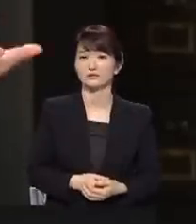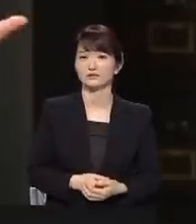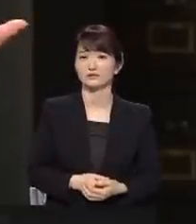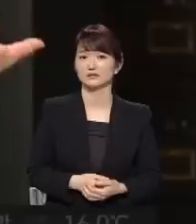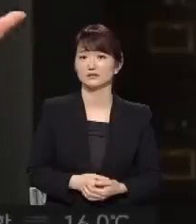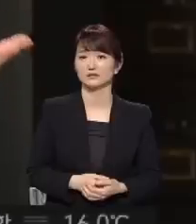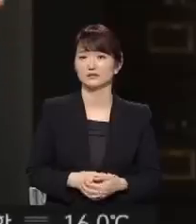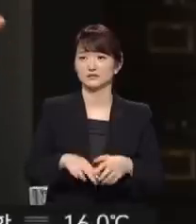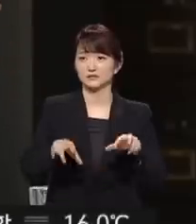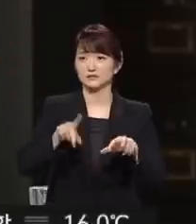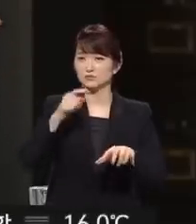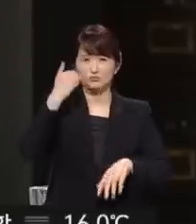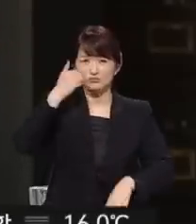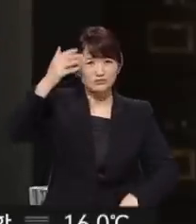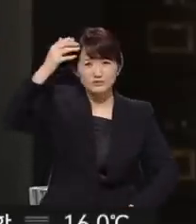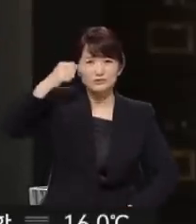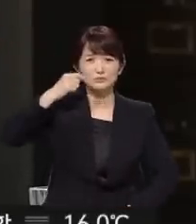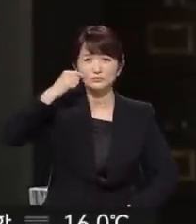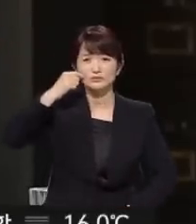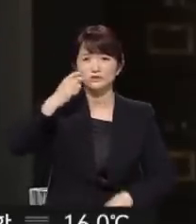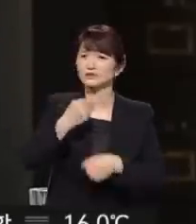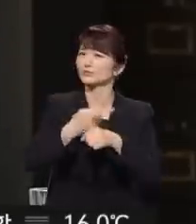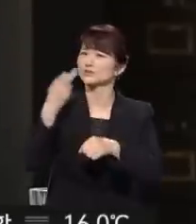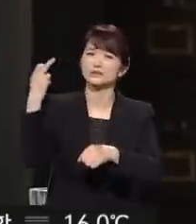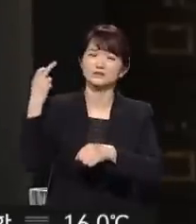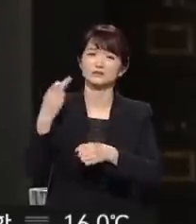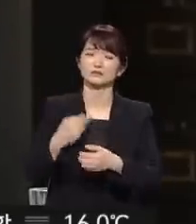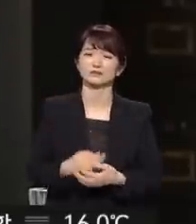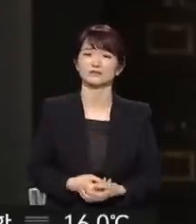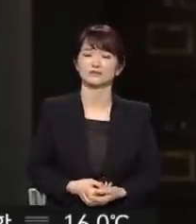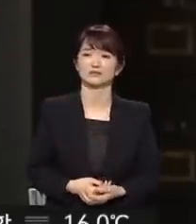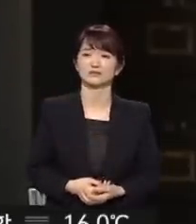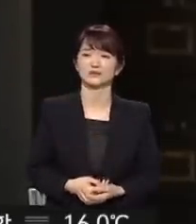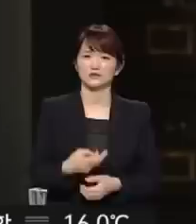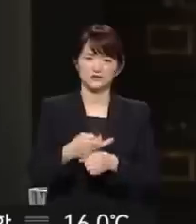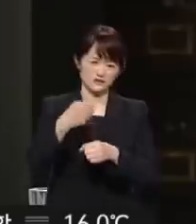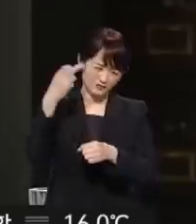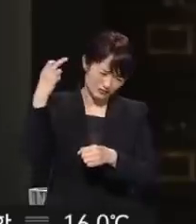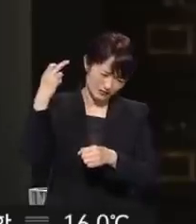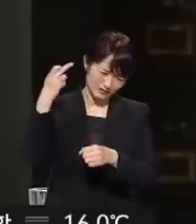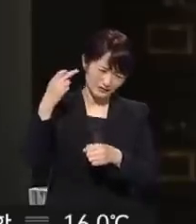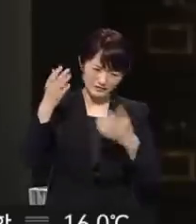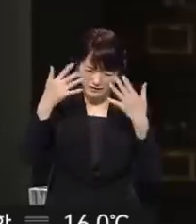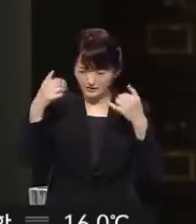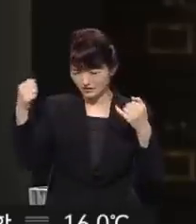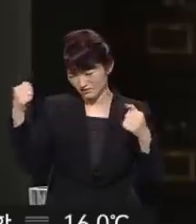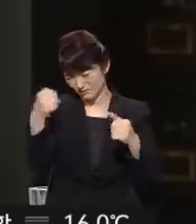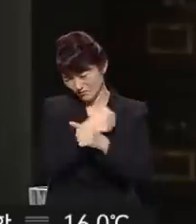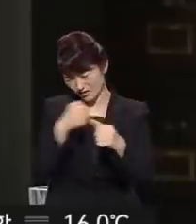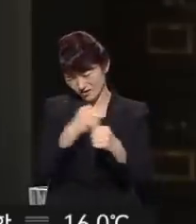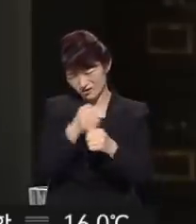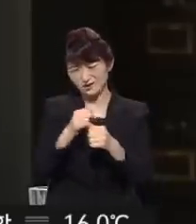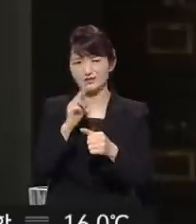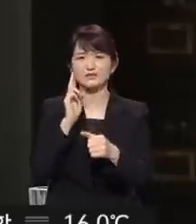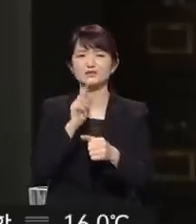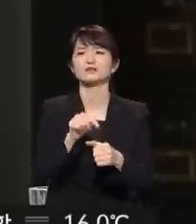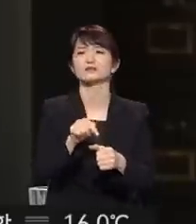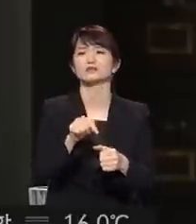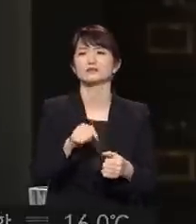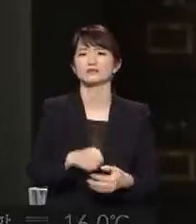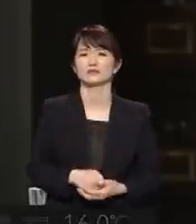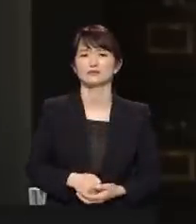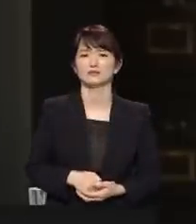지금 아무도 기억 못 하잖아요, 솔직히. 12년 전. 그렇죠. 12년 전부터 이미 골마 있을 대로 골마 있었는데